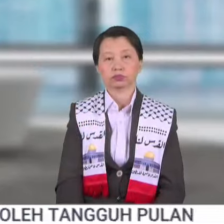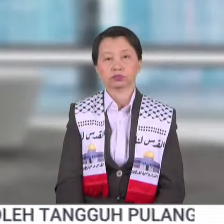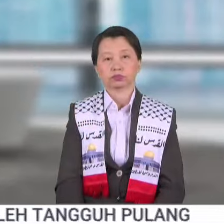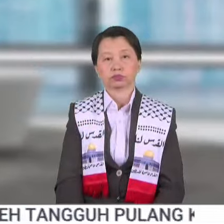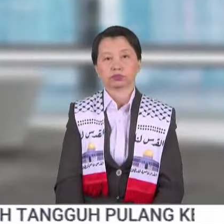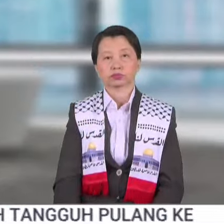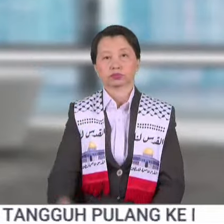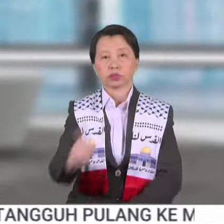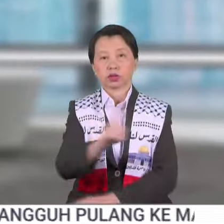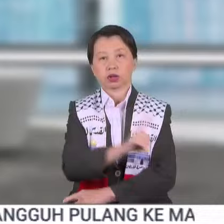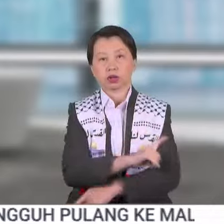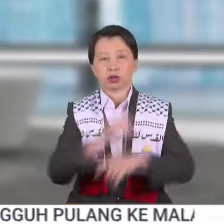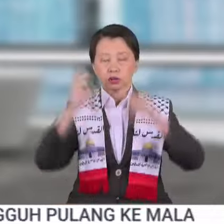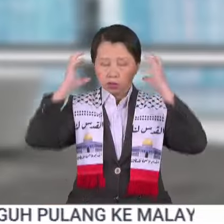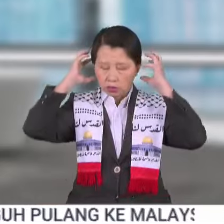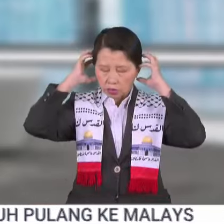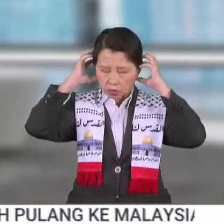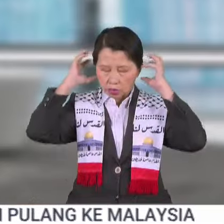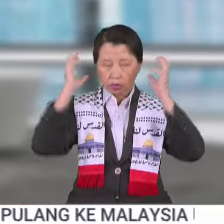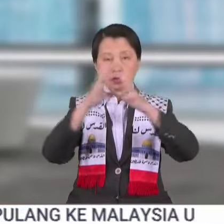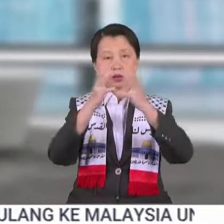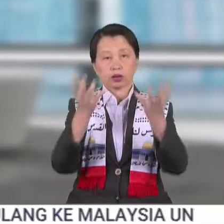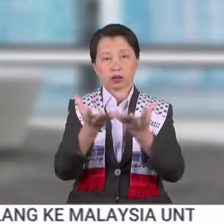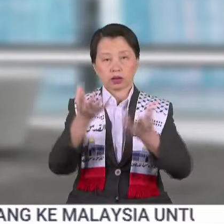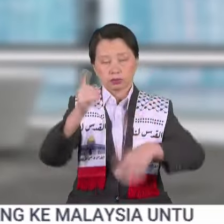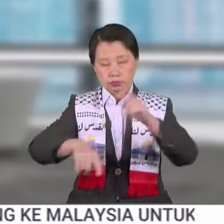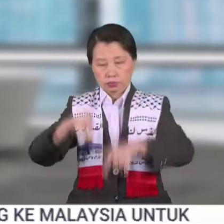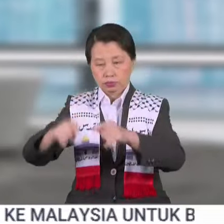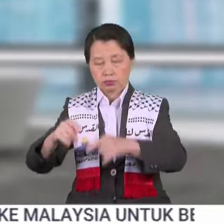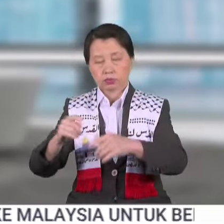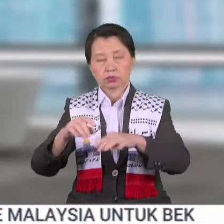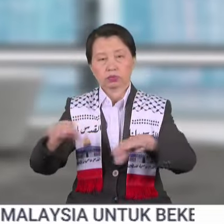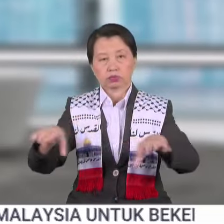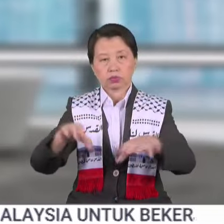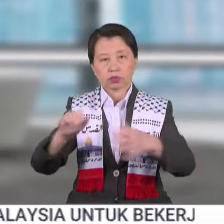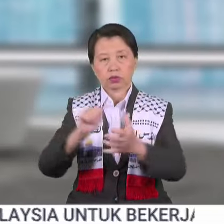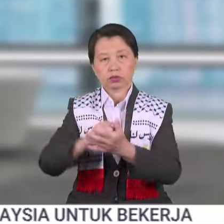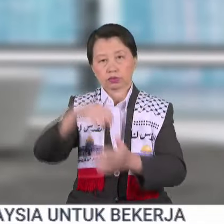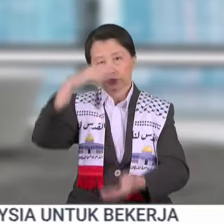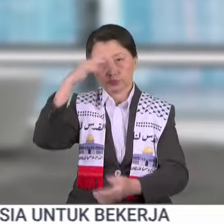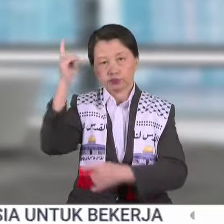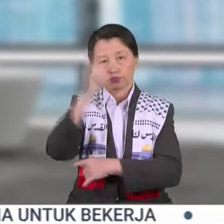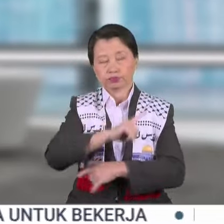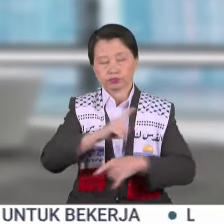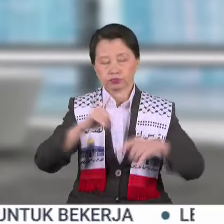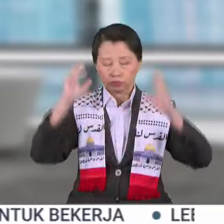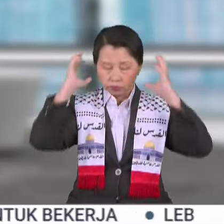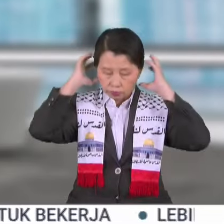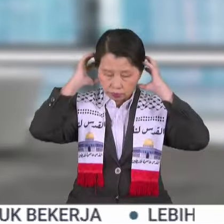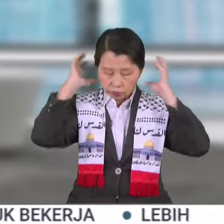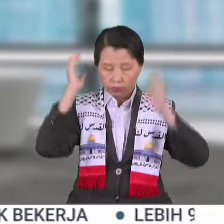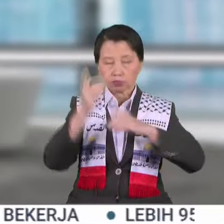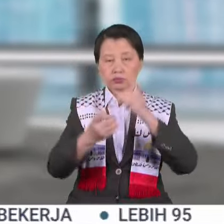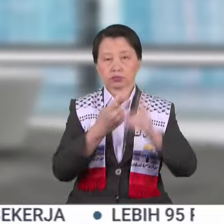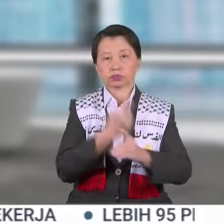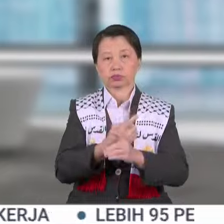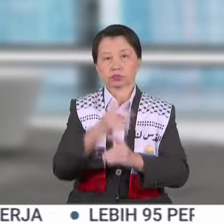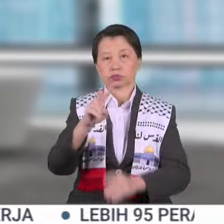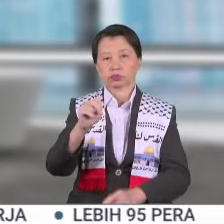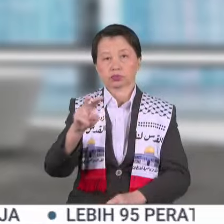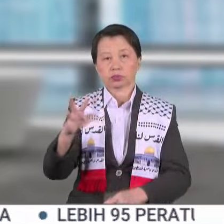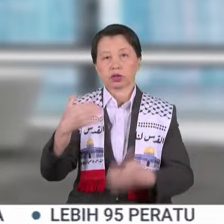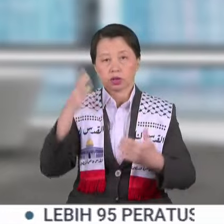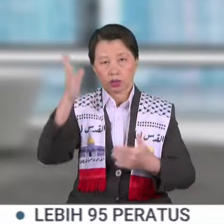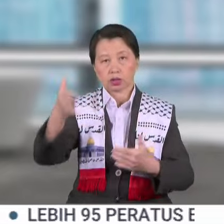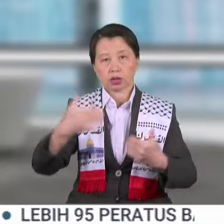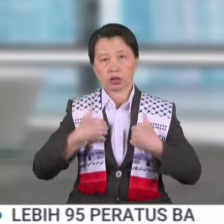Sempena Hari Radio Sedunia, pelbagai program dilaksana RTM Johor. Perasmian Hari Radio Sedunia 2024 akan berlangsung di